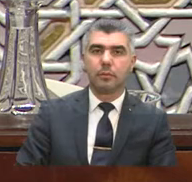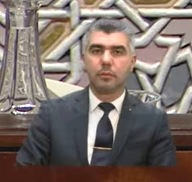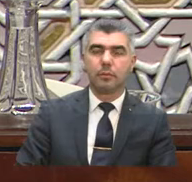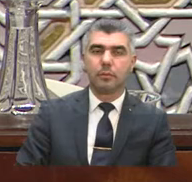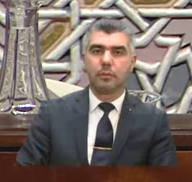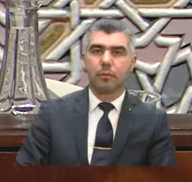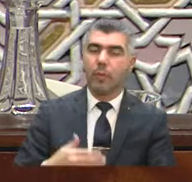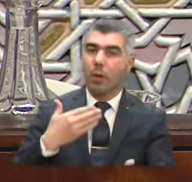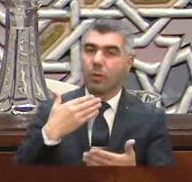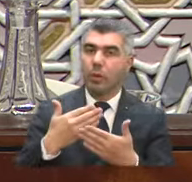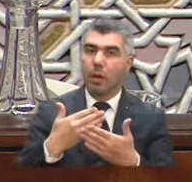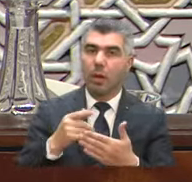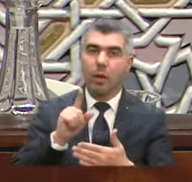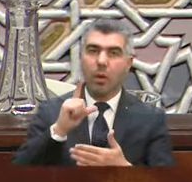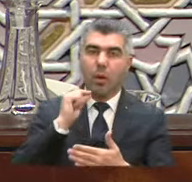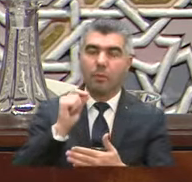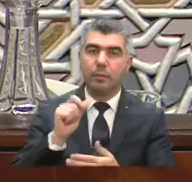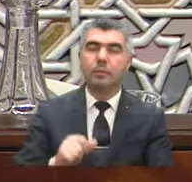شكرا سيد النائب.